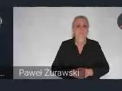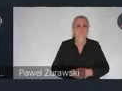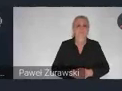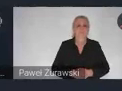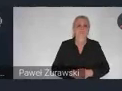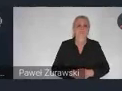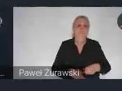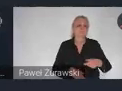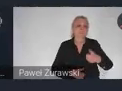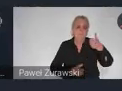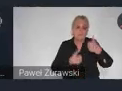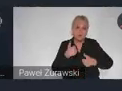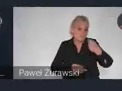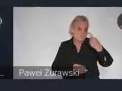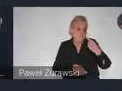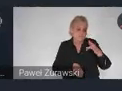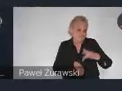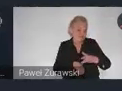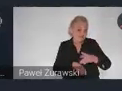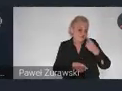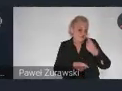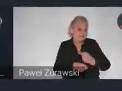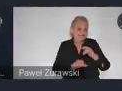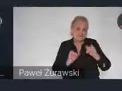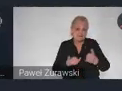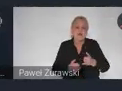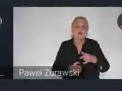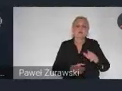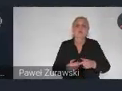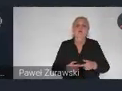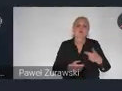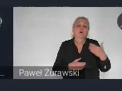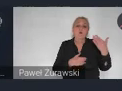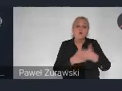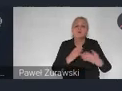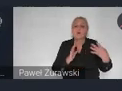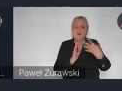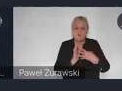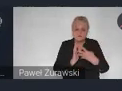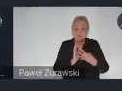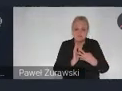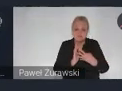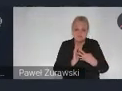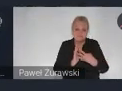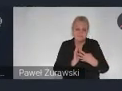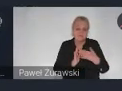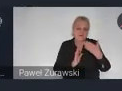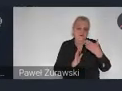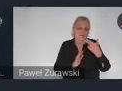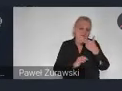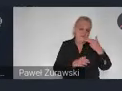rozstrzygnięcie konkursu będzie miało miejsce po zakończeniu oceny merytorycznej